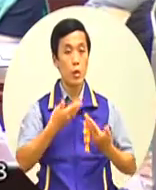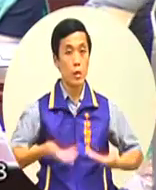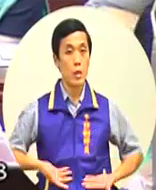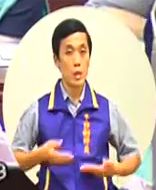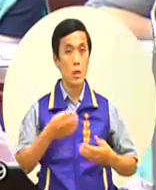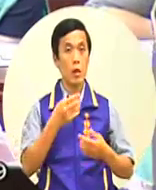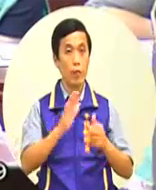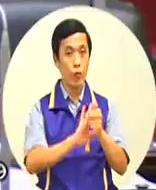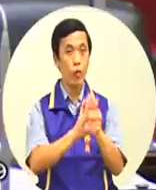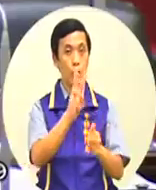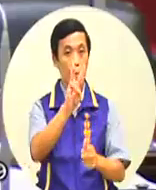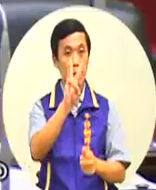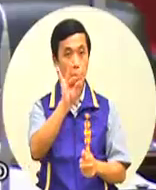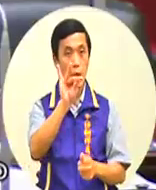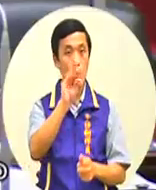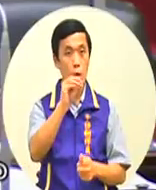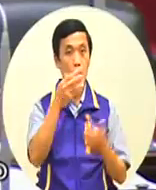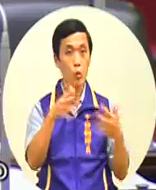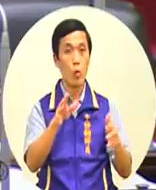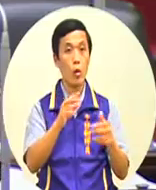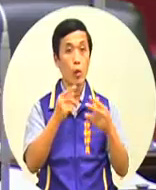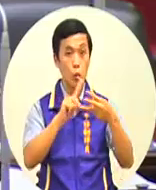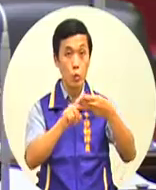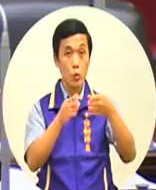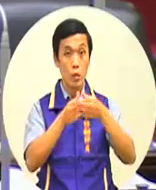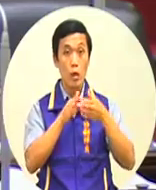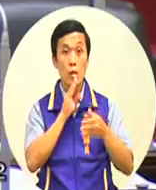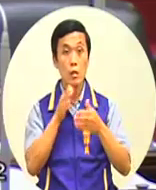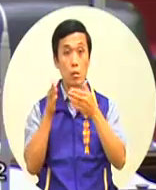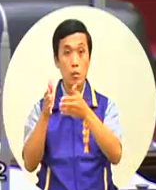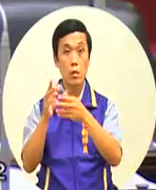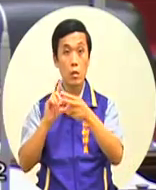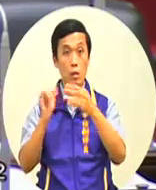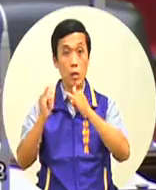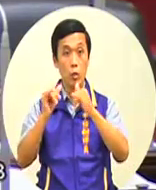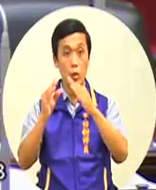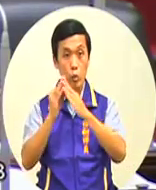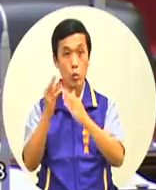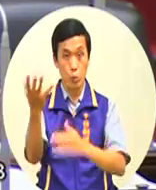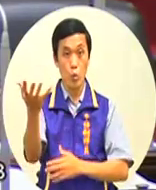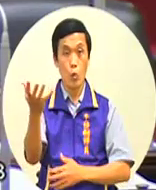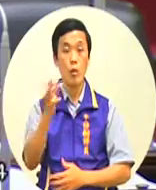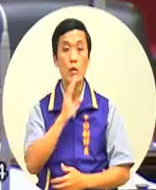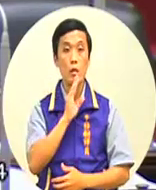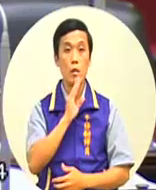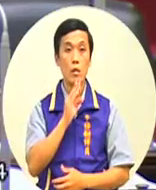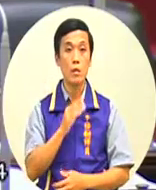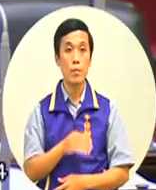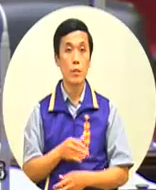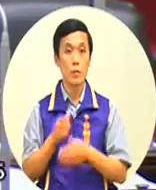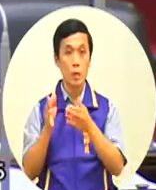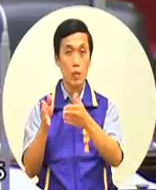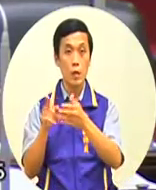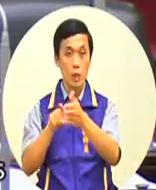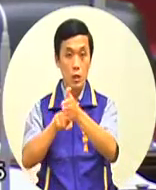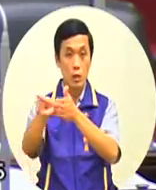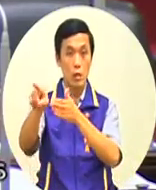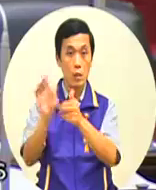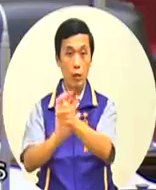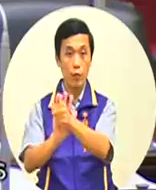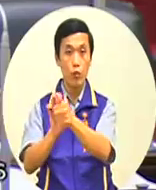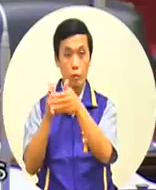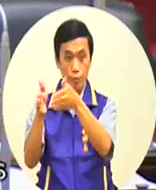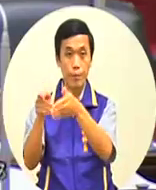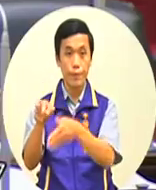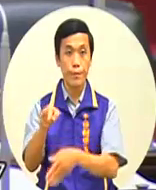2500余万。 所以主要的费用几乎都还是在社会局嘛？ 对，社会局比较多，都是生活照顾直接服务的部分。 哦，